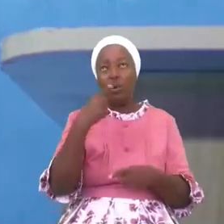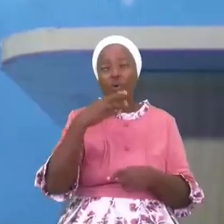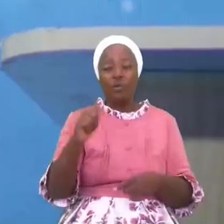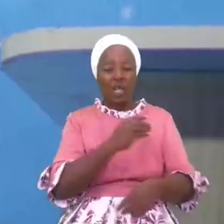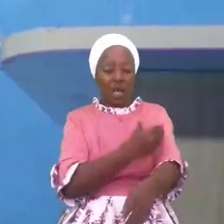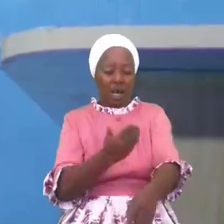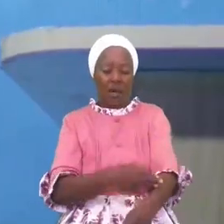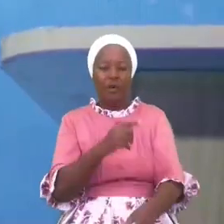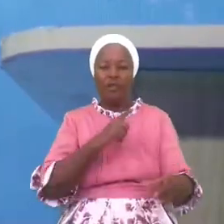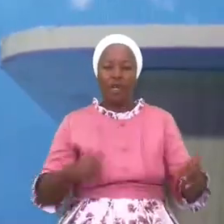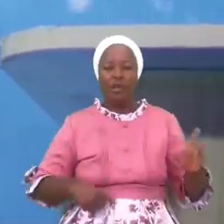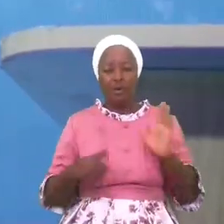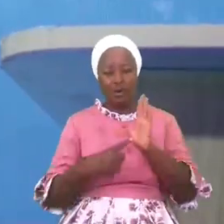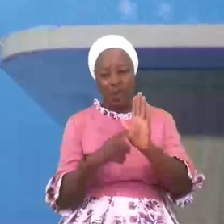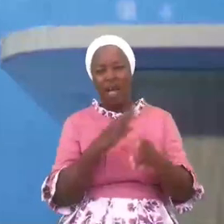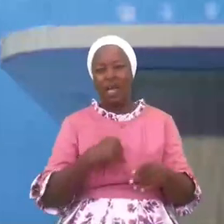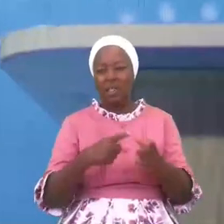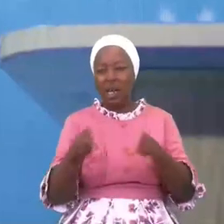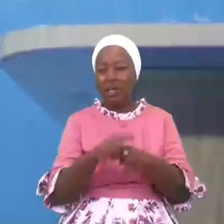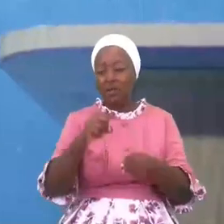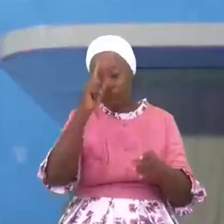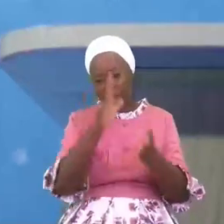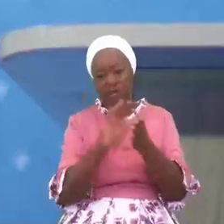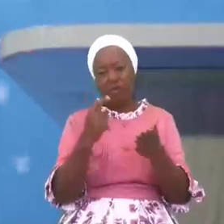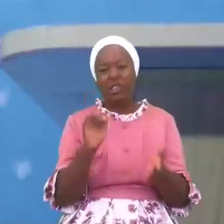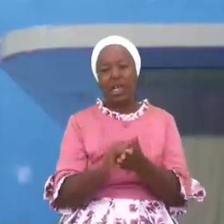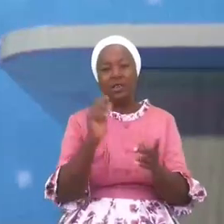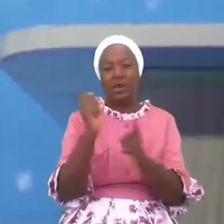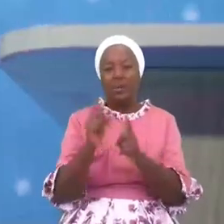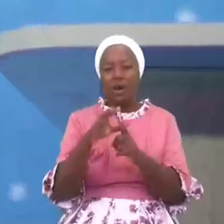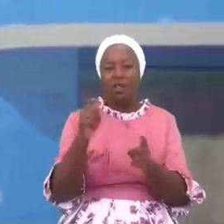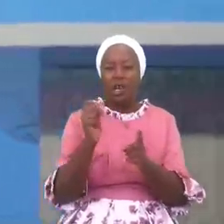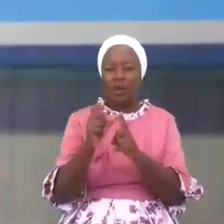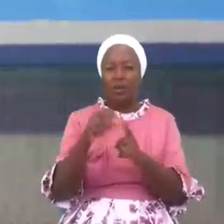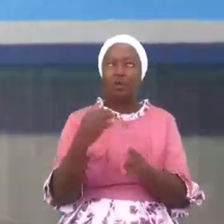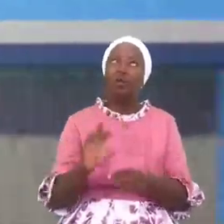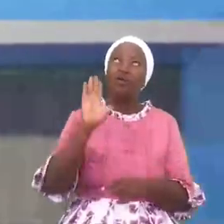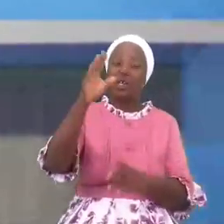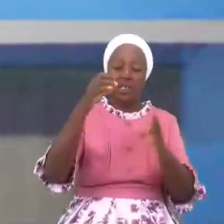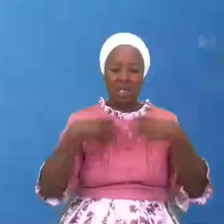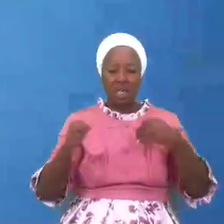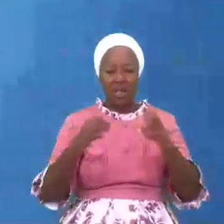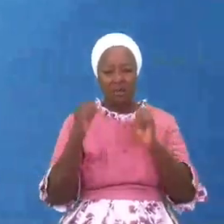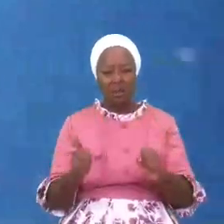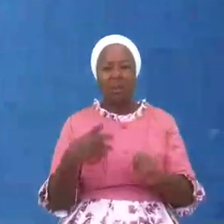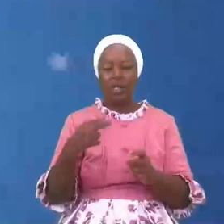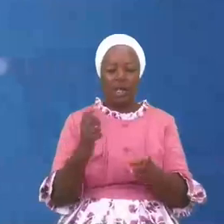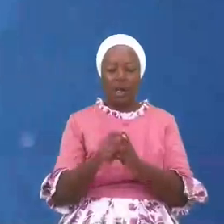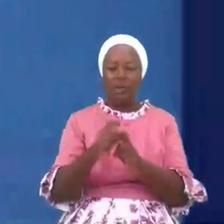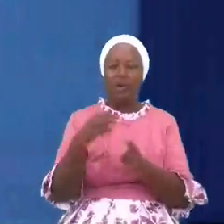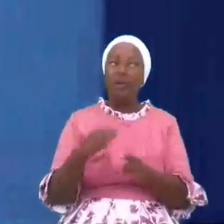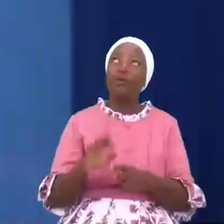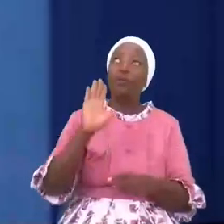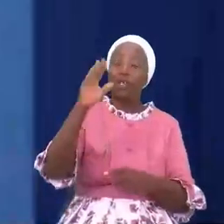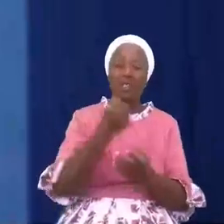révélé? Et comme tu crois au rapport, à la prédication de sa puissance de guérison, à la prédication